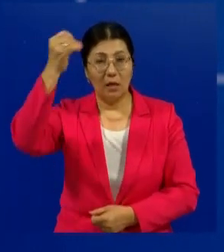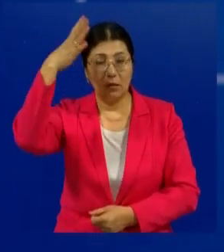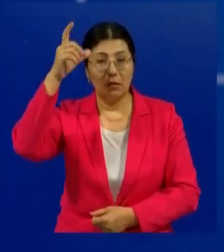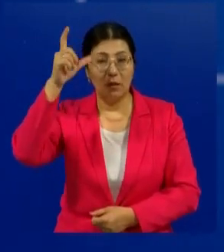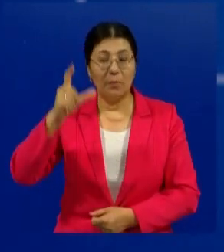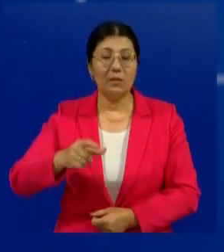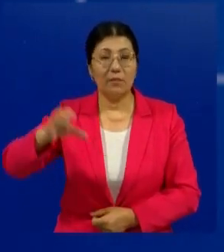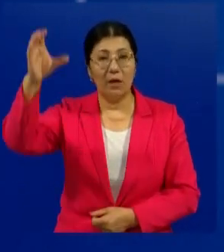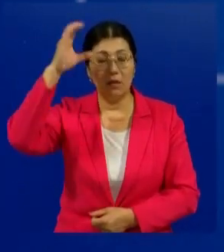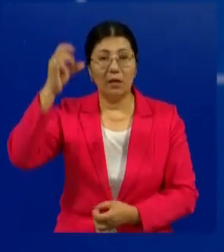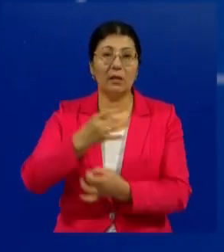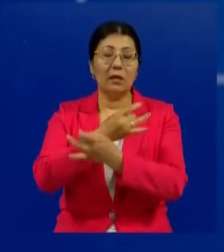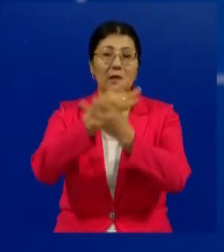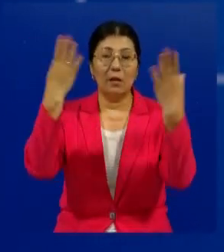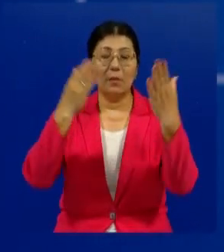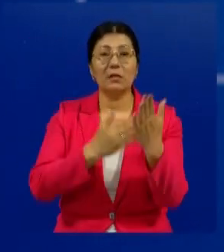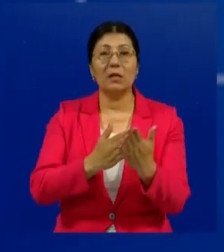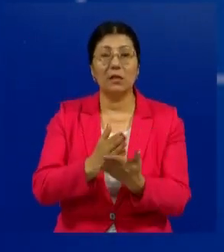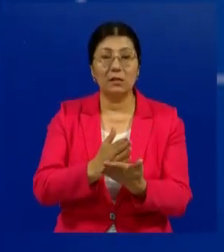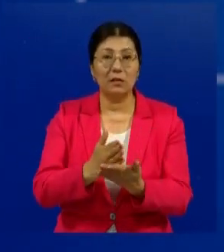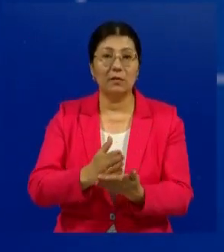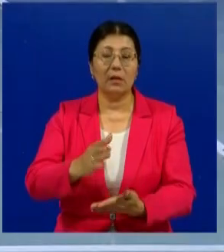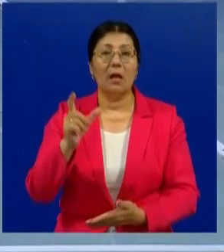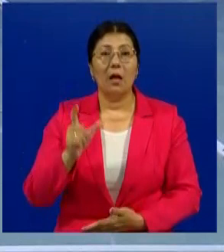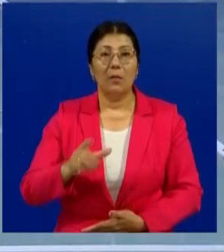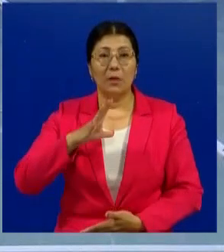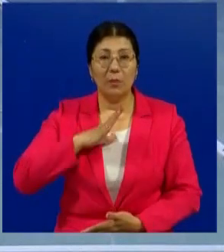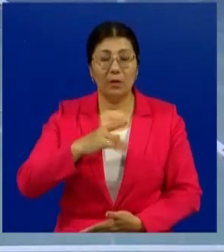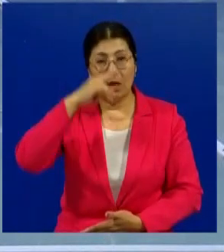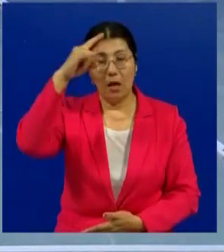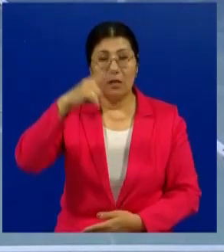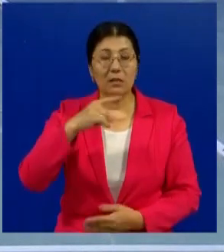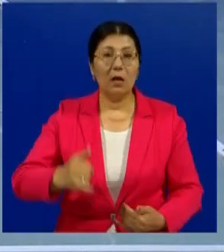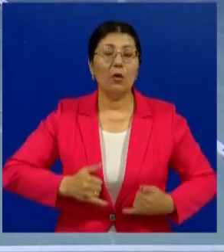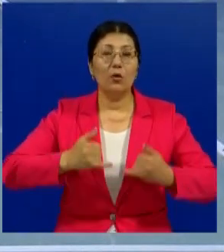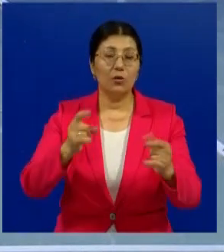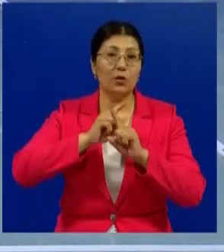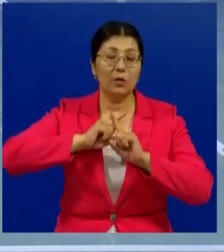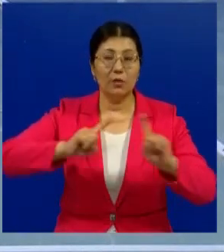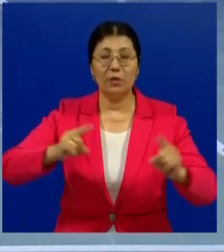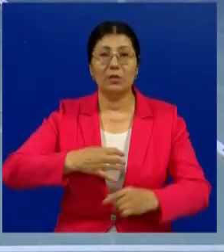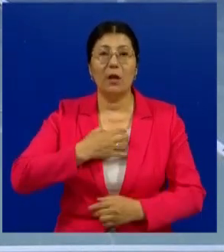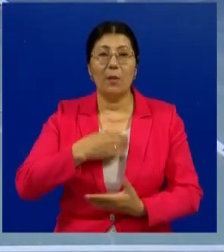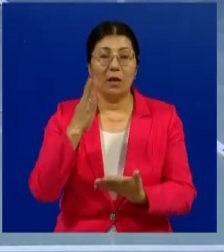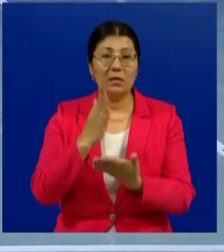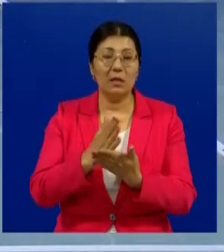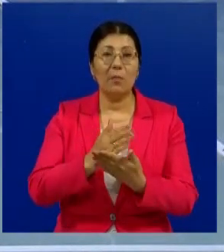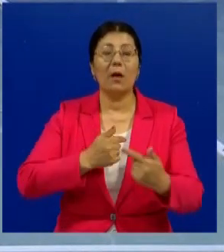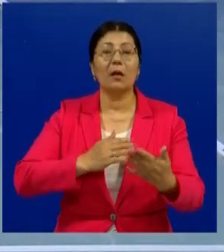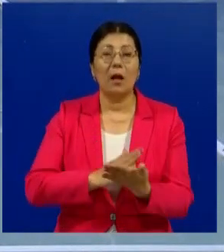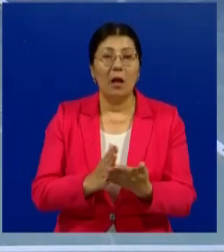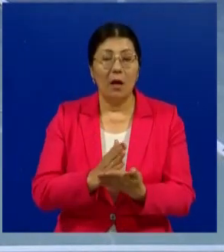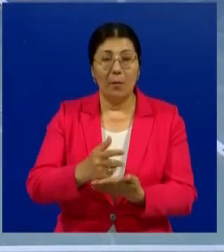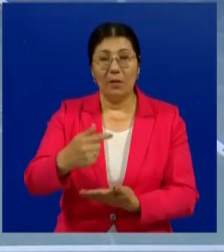ғалымдар, мәдениет және саясат саласының қайраткерлері болды. Қазақ халқы үшін айрықша маңызға ие саяси қуғын-сүргін